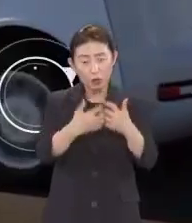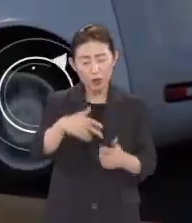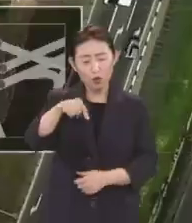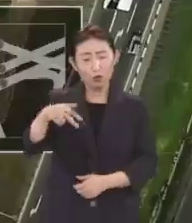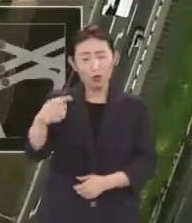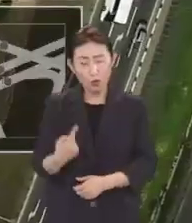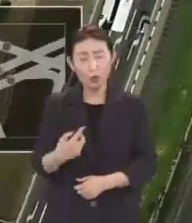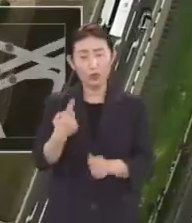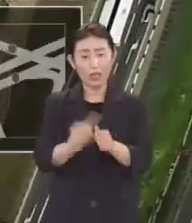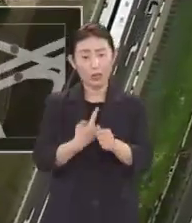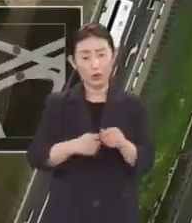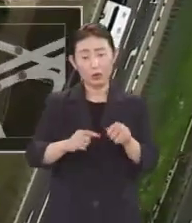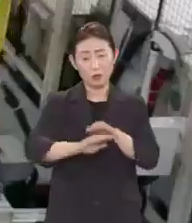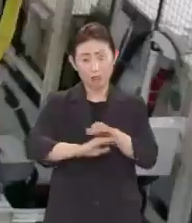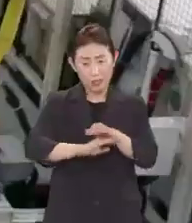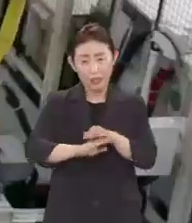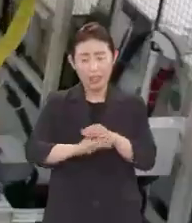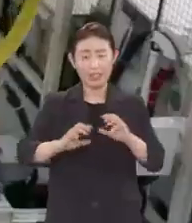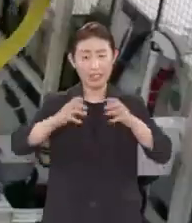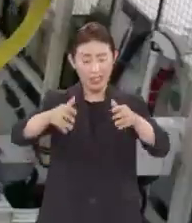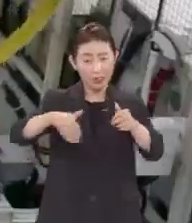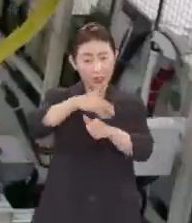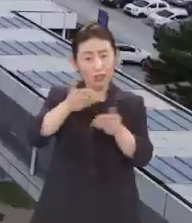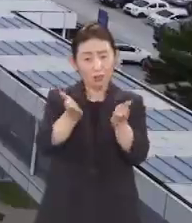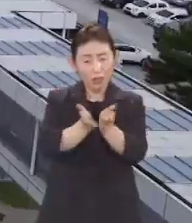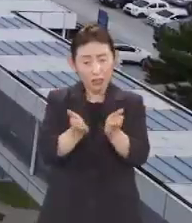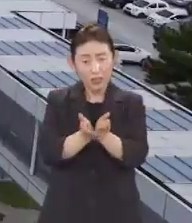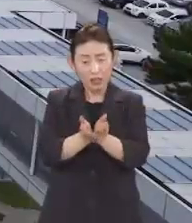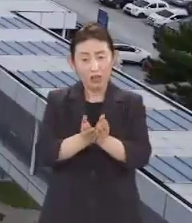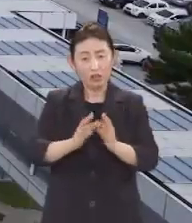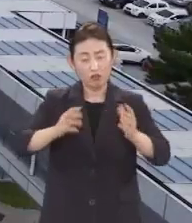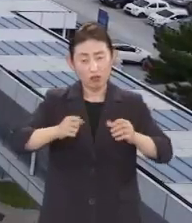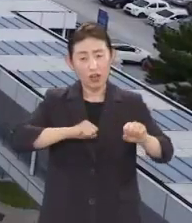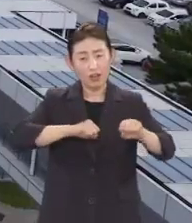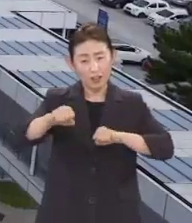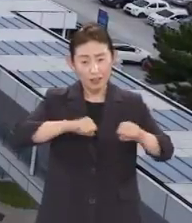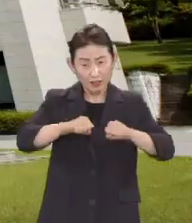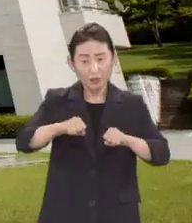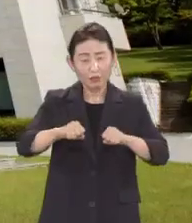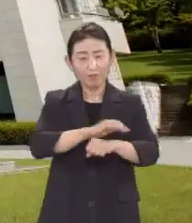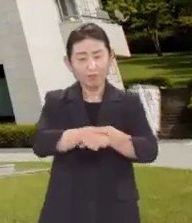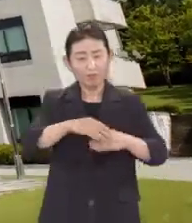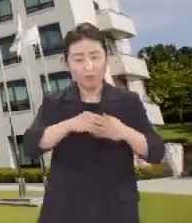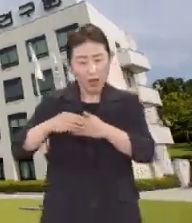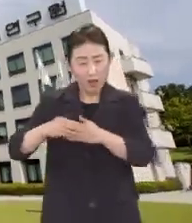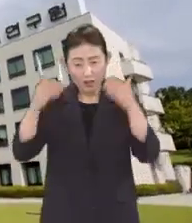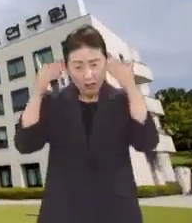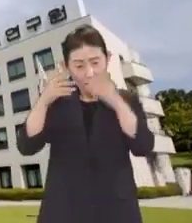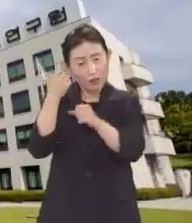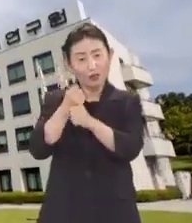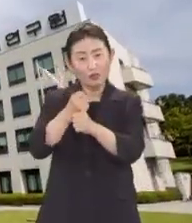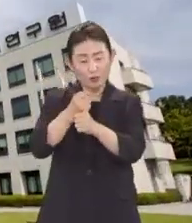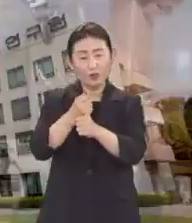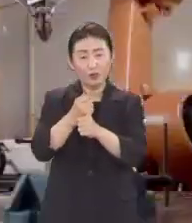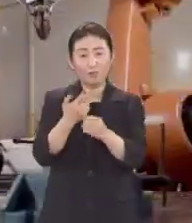등 세계 기술 패권 시대에 맞서는 국가 전략 기술을 선도하고 있습니다. TJB 장석영입니다.